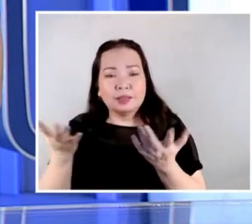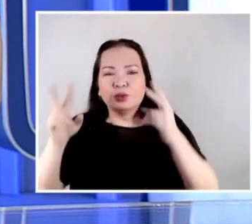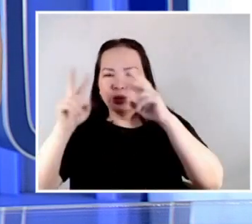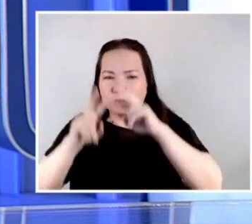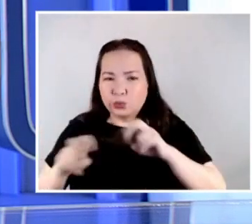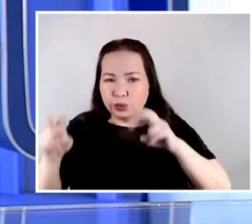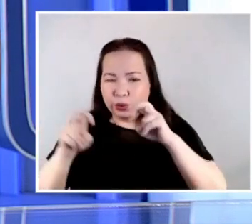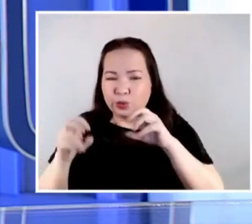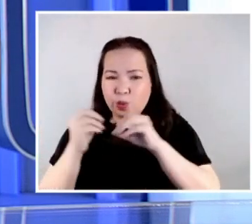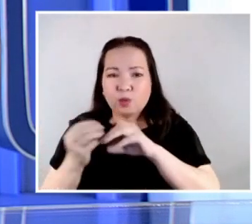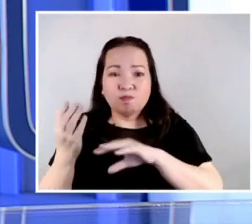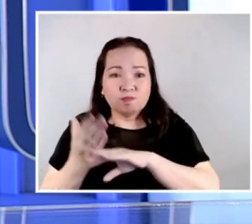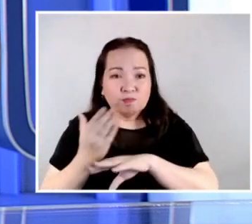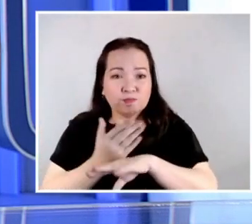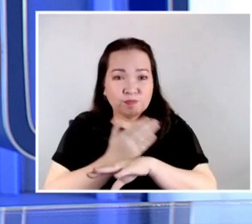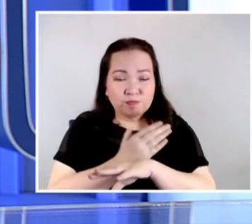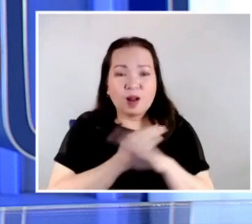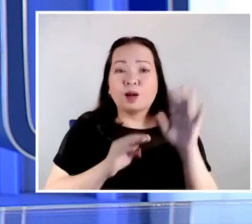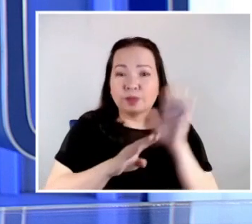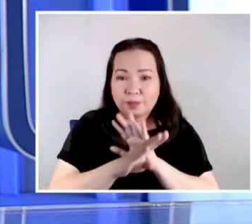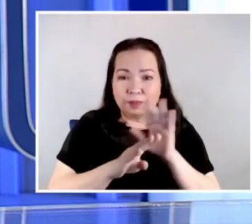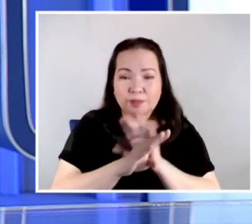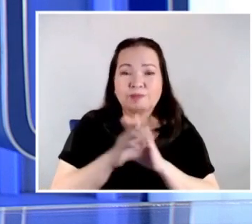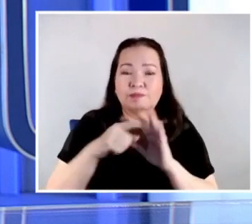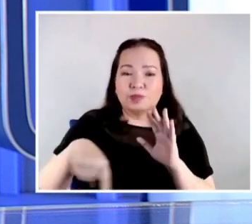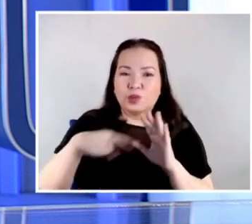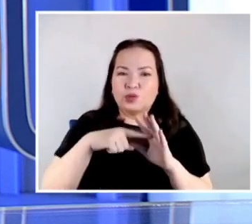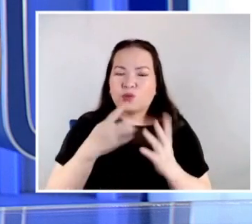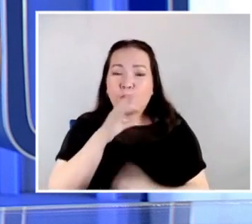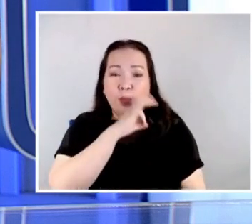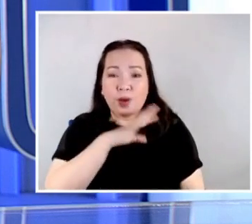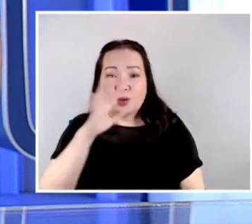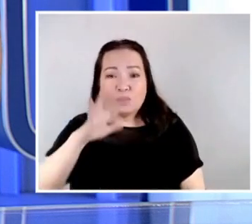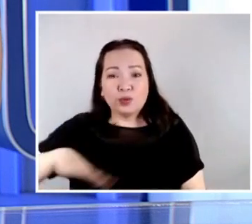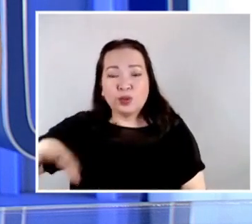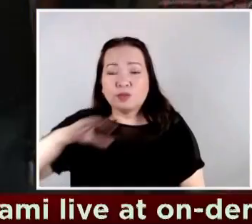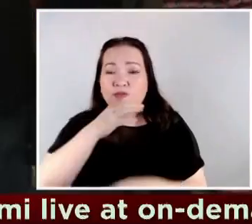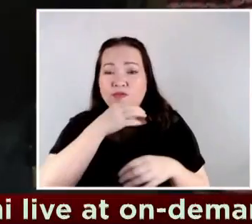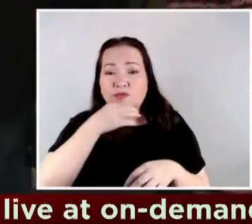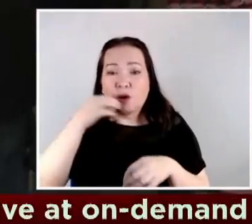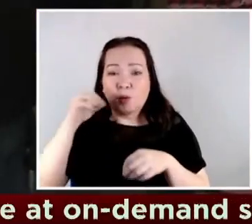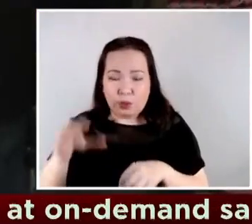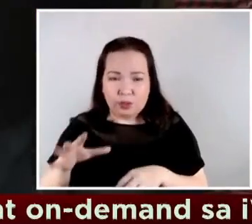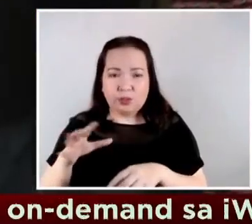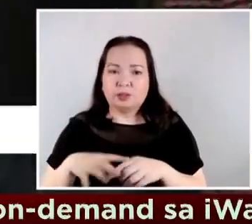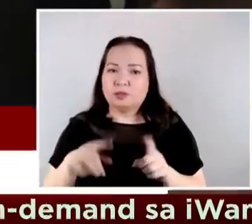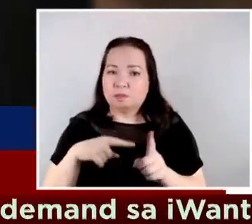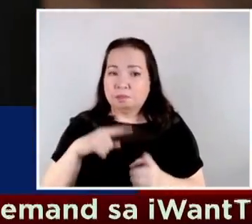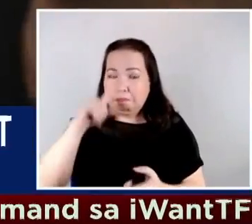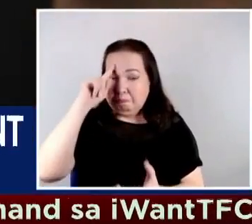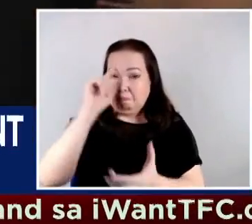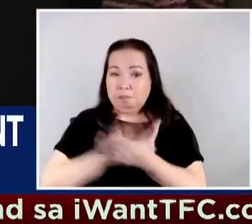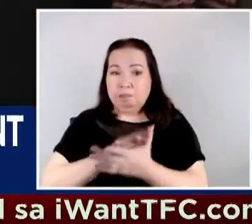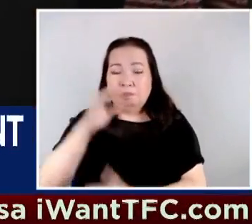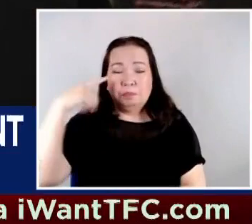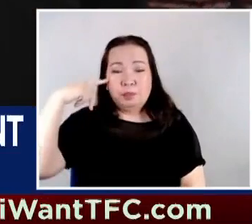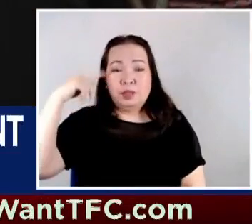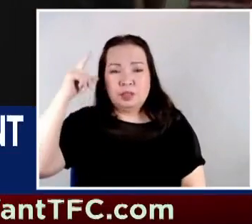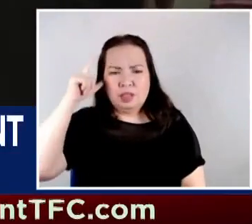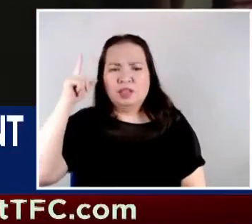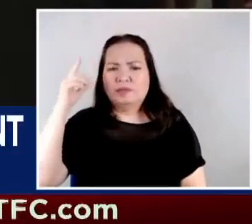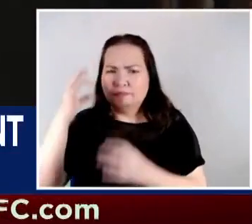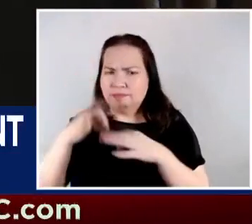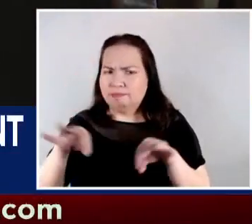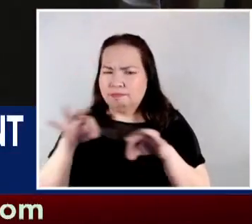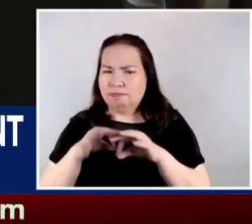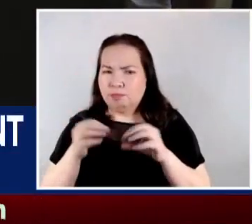pagpapaunlad o research and development para sa kapakanan ng mga magsasaka. Naniniwala po si Lacson na mahalaga ito para tumaas ang produksyon ng